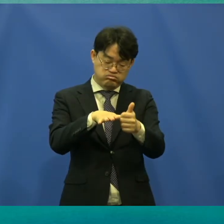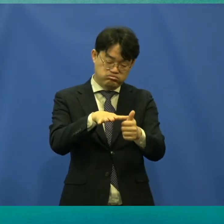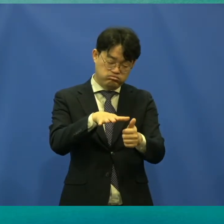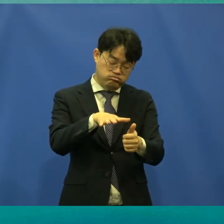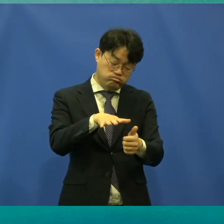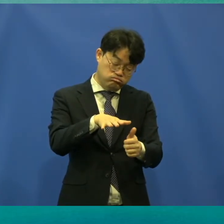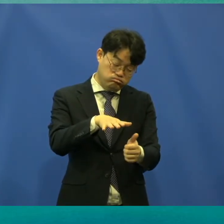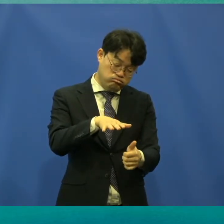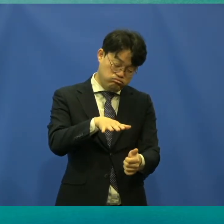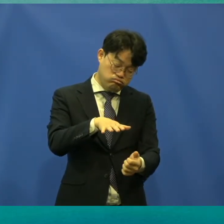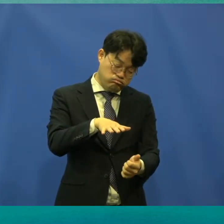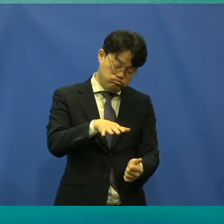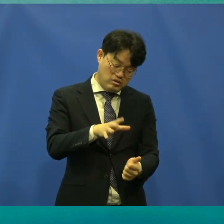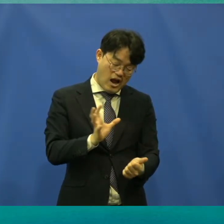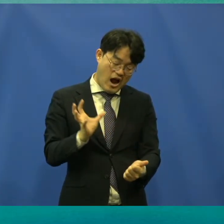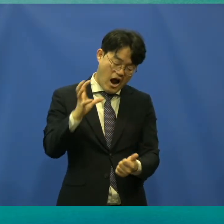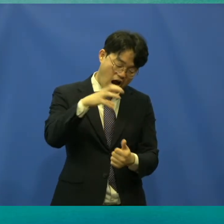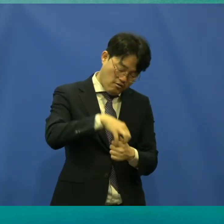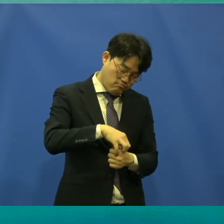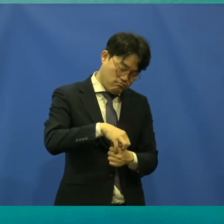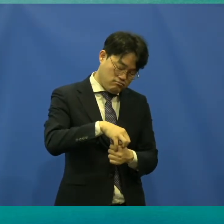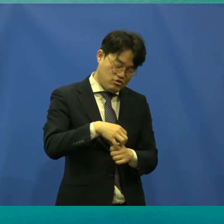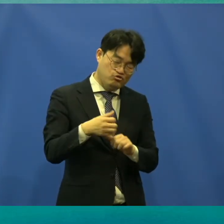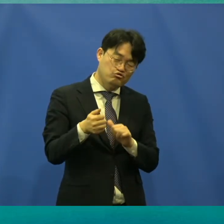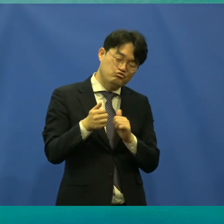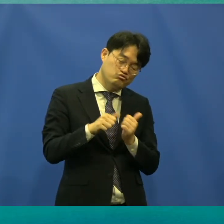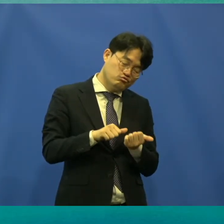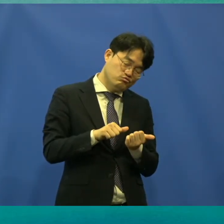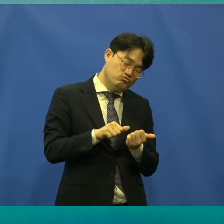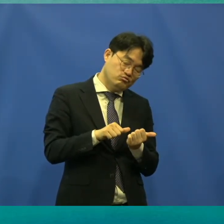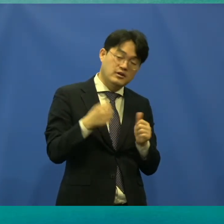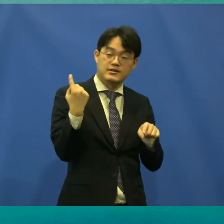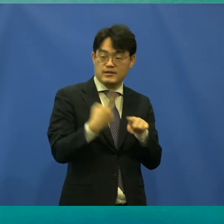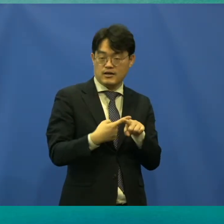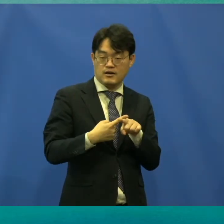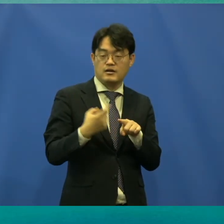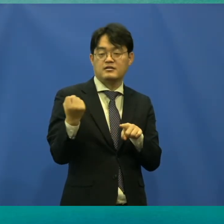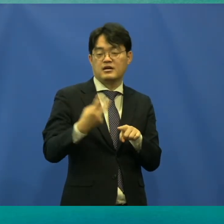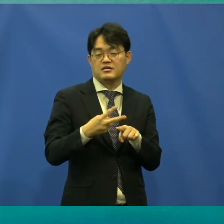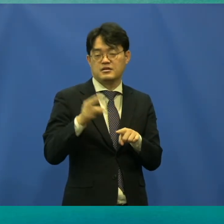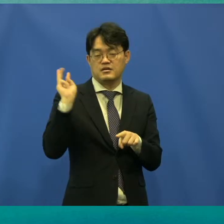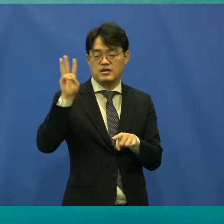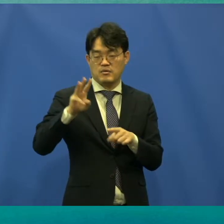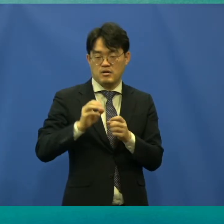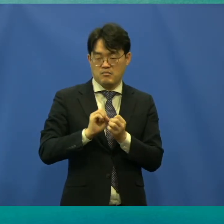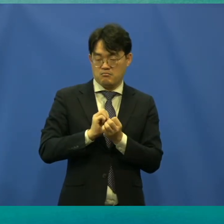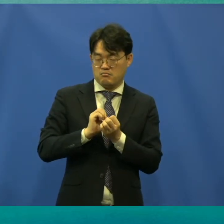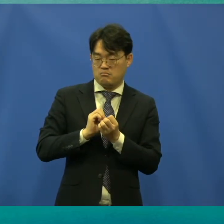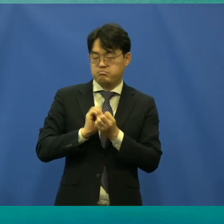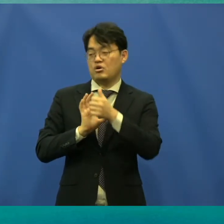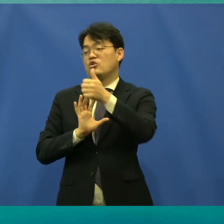것입니다. 요나는 죽어야 합니다. 죽은 척으로는 안 돼요. 완전히 죽어야 합니다.